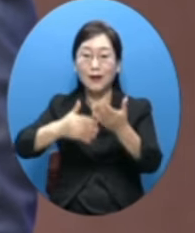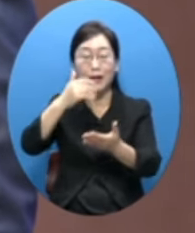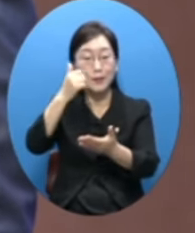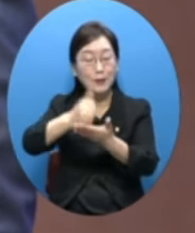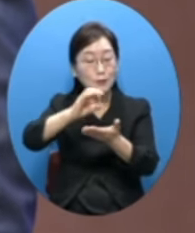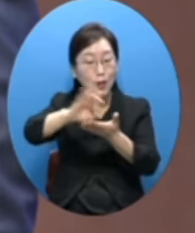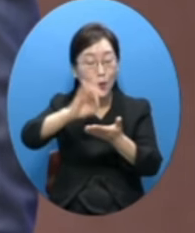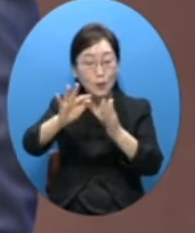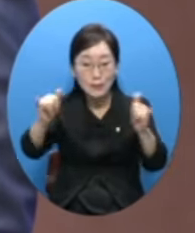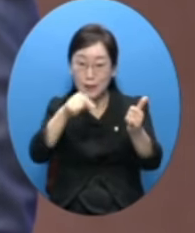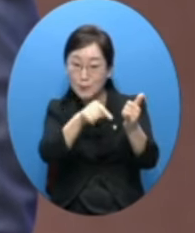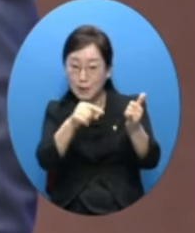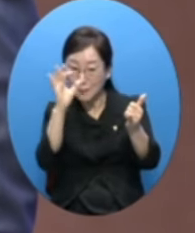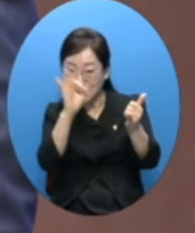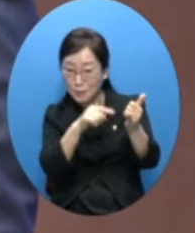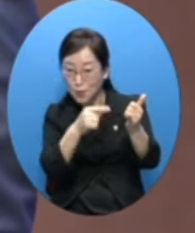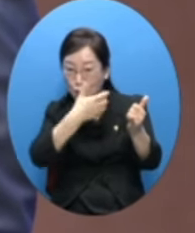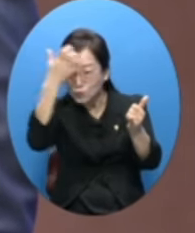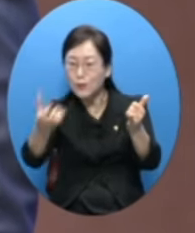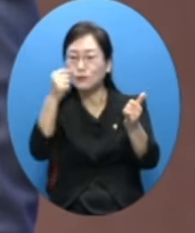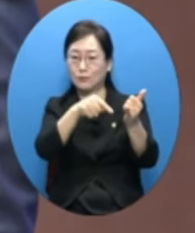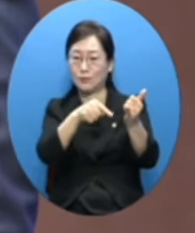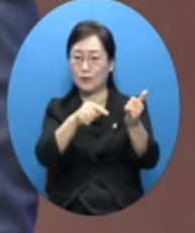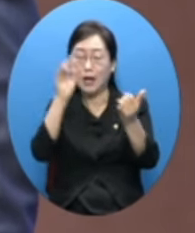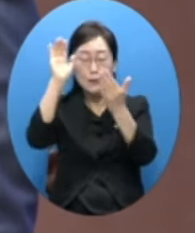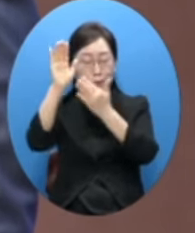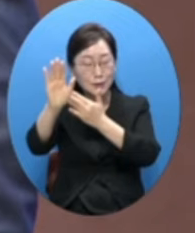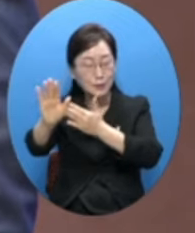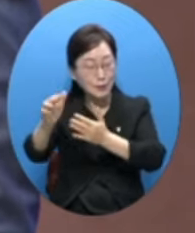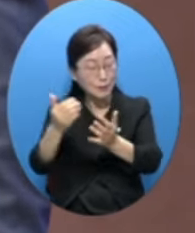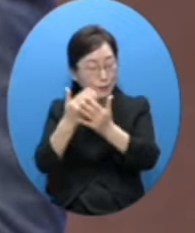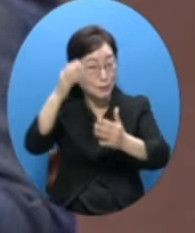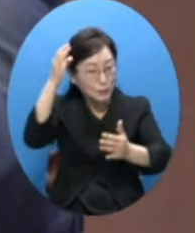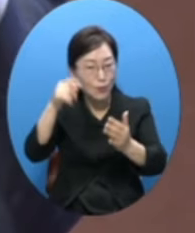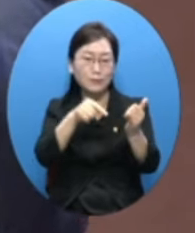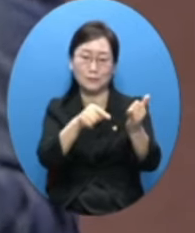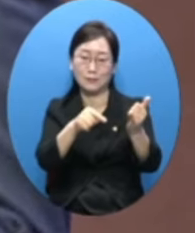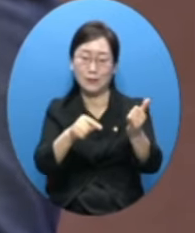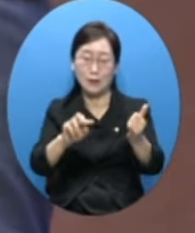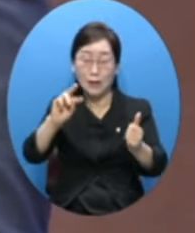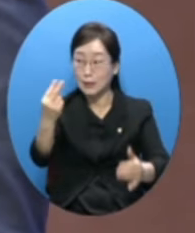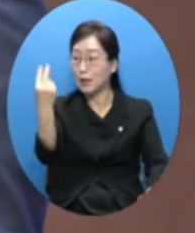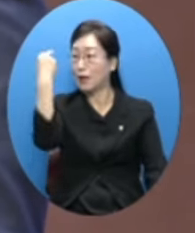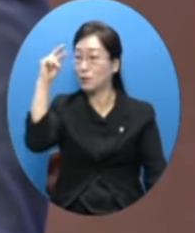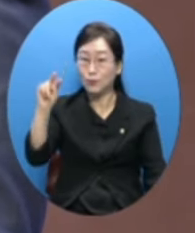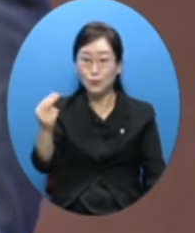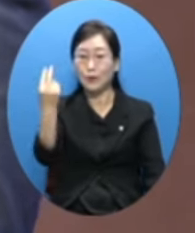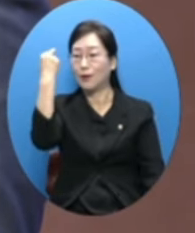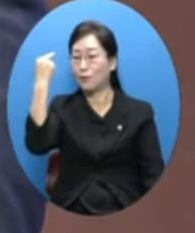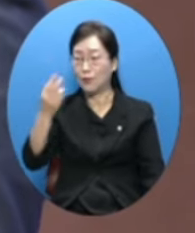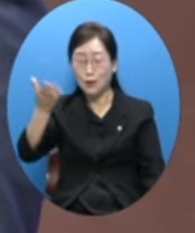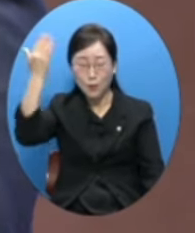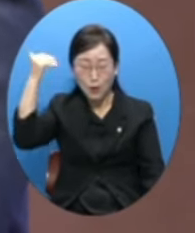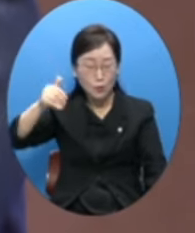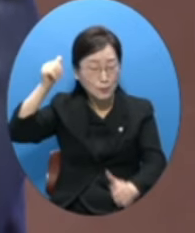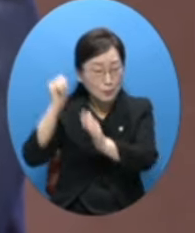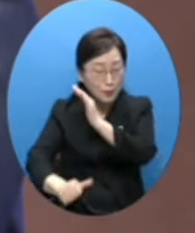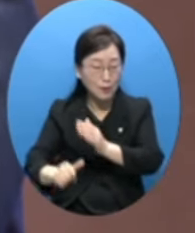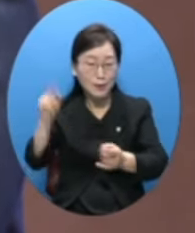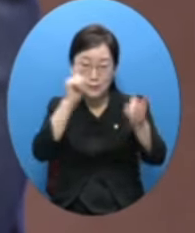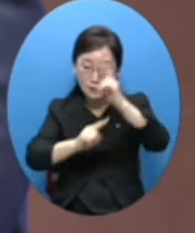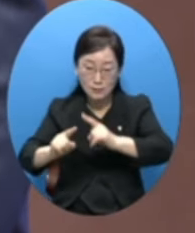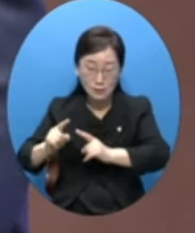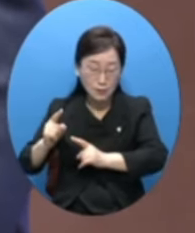사람들은 꿈꾸는 사람들입니다. 미래를 바라보고 나가는 사람들입니다. 자꾸 뒤를 돌아보고 과거에 실패했던 것, 상처받았던